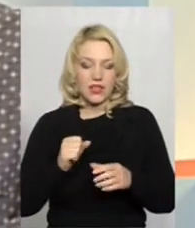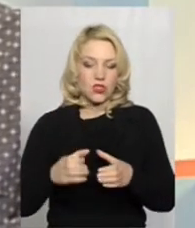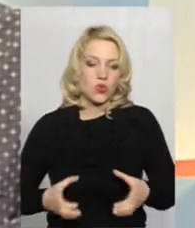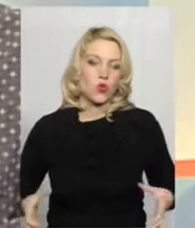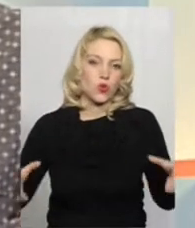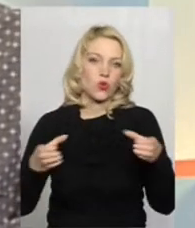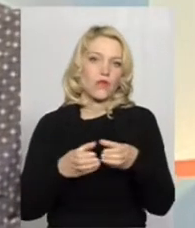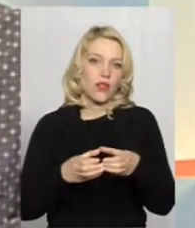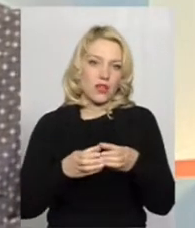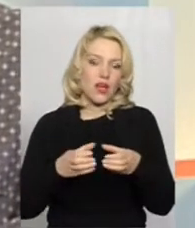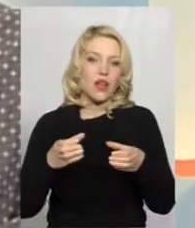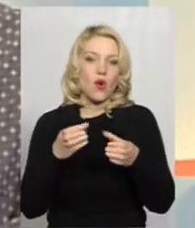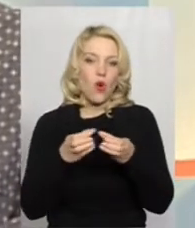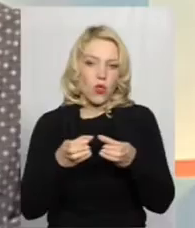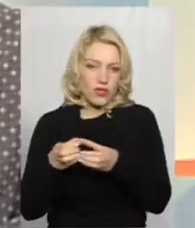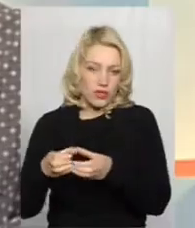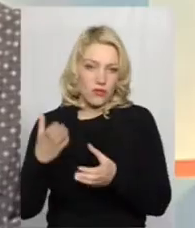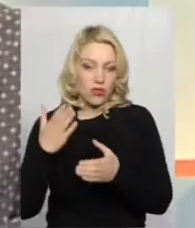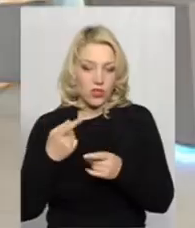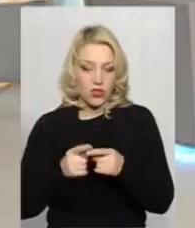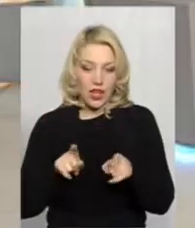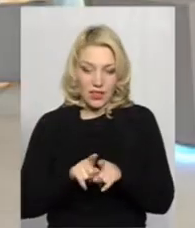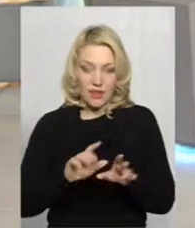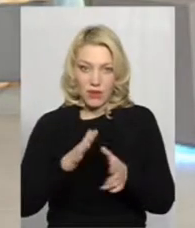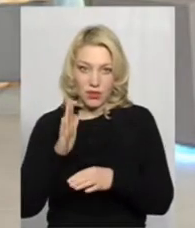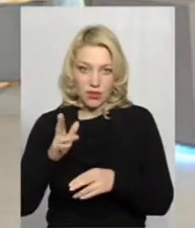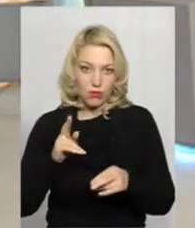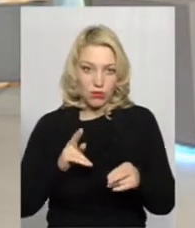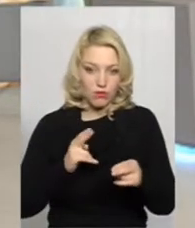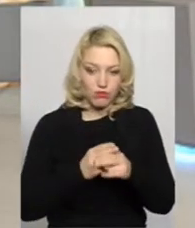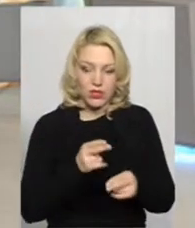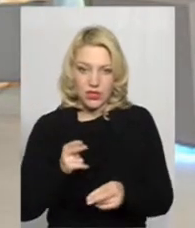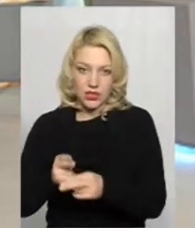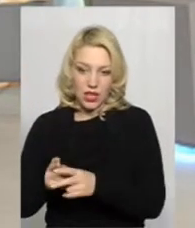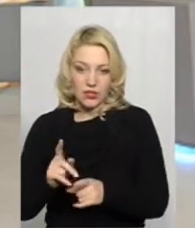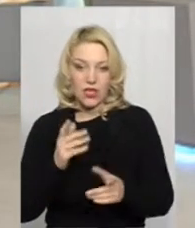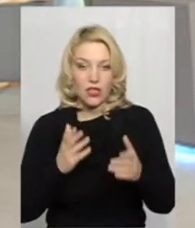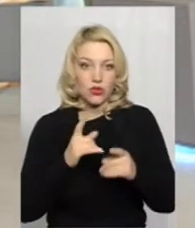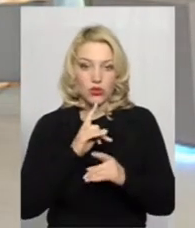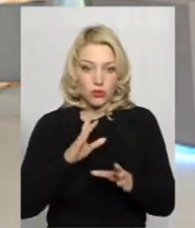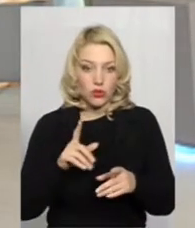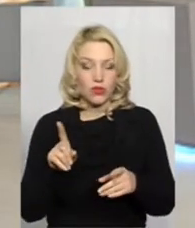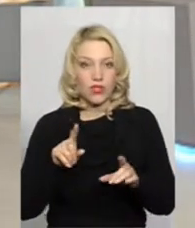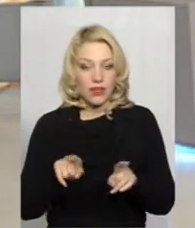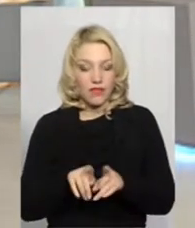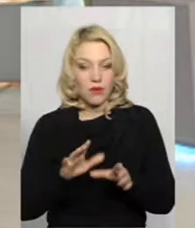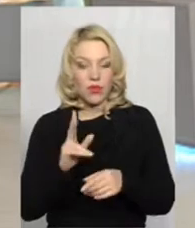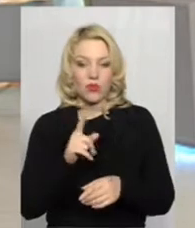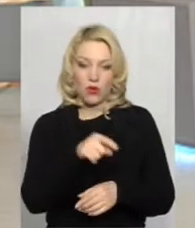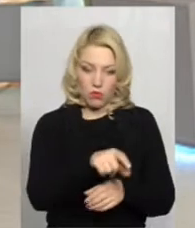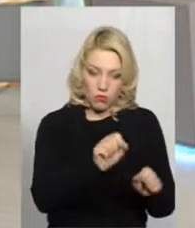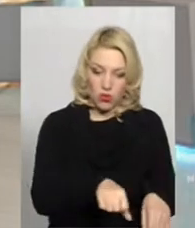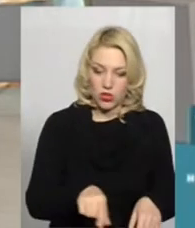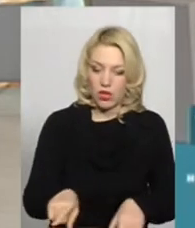колективу. Якщо ці випадки будуть пресікатися, якщо не буде допускатися того, що одним можна, а іншим зась,